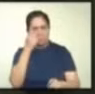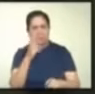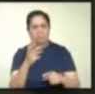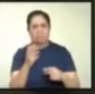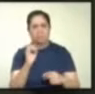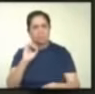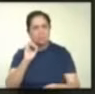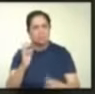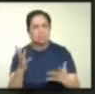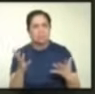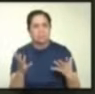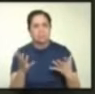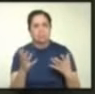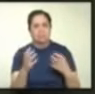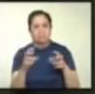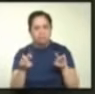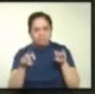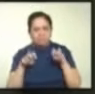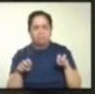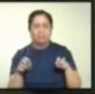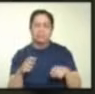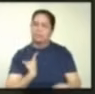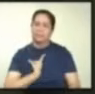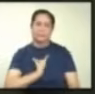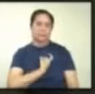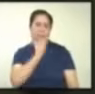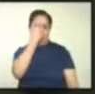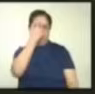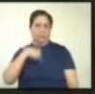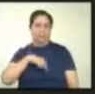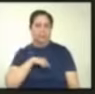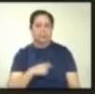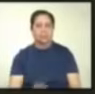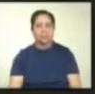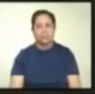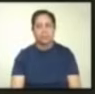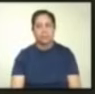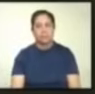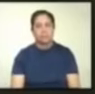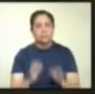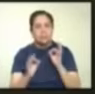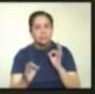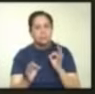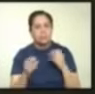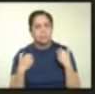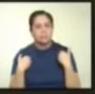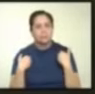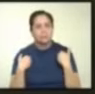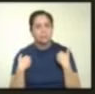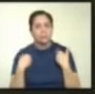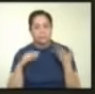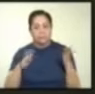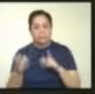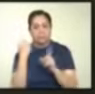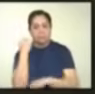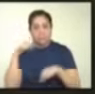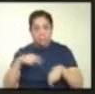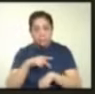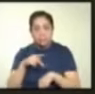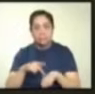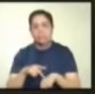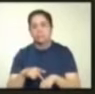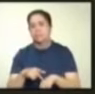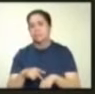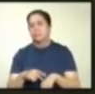kanilang ano kasakiman? Masakit po sa amin. Kung meron lang po sanang death penalty dito sa